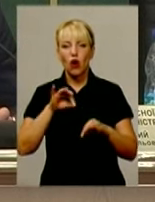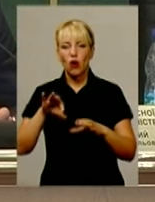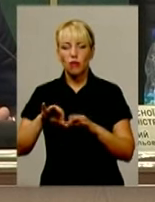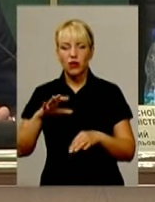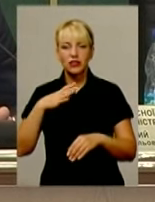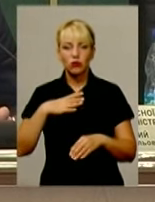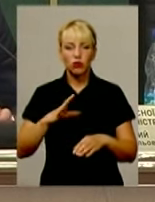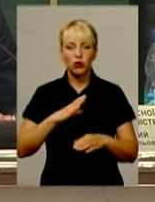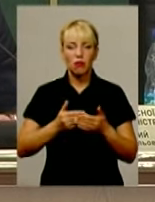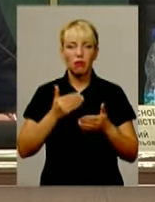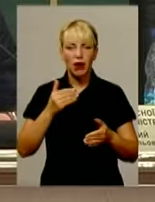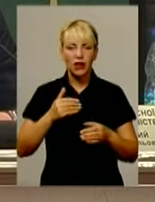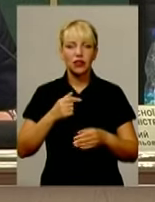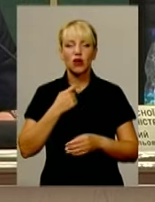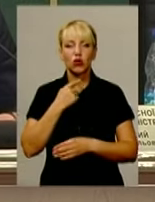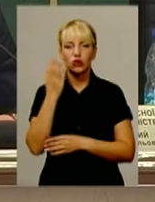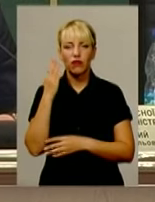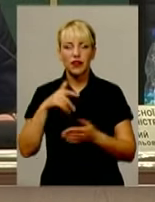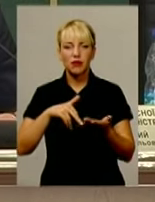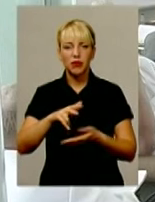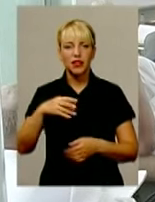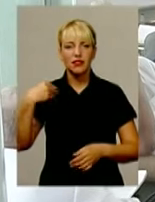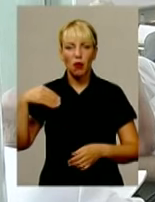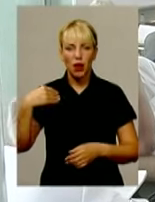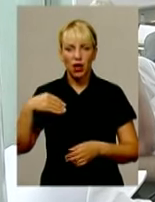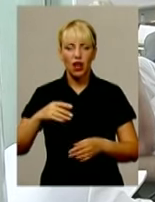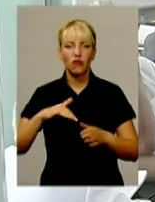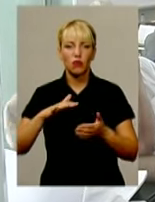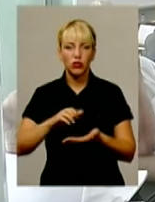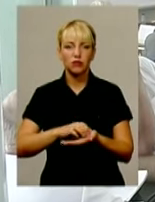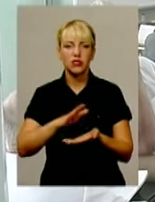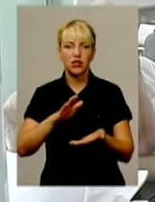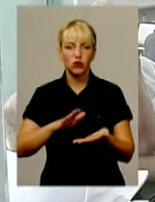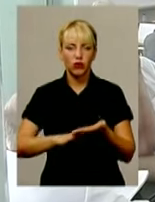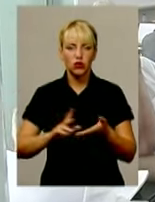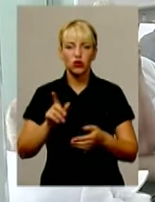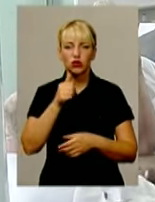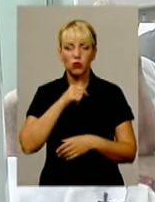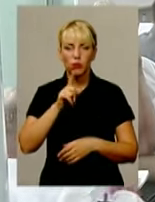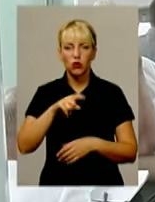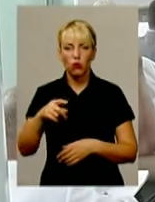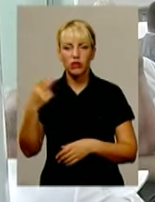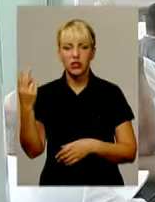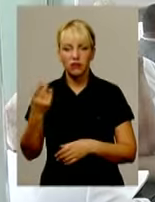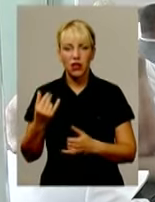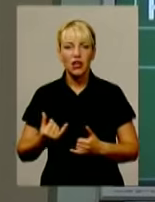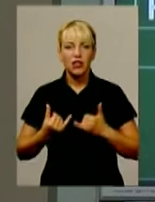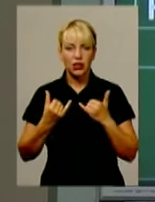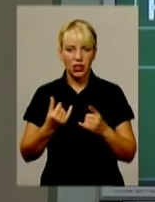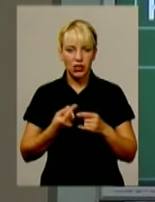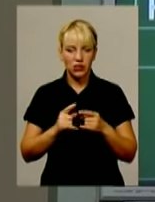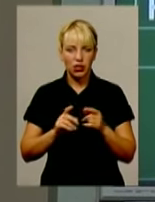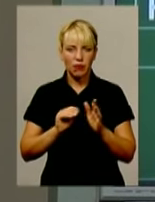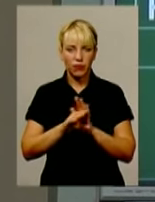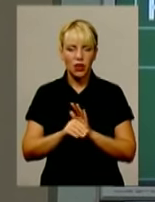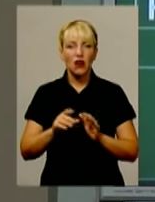перед переголосуванням піти на перерву, після чого констатували, спроба номер 2 для комбінату вогнетривів таки виявилася успішною. А